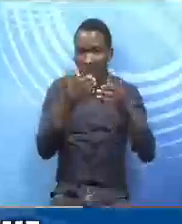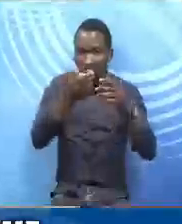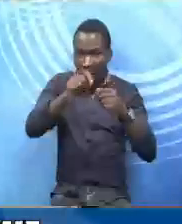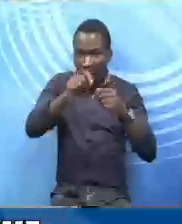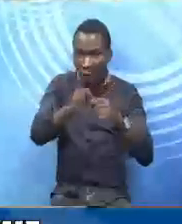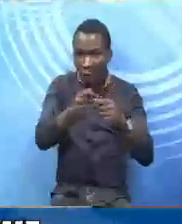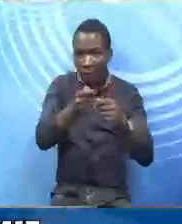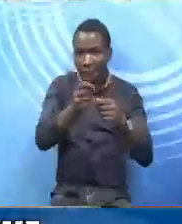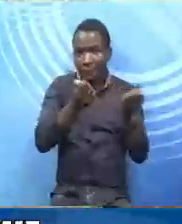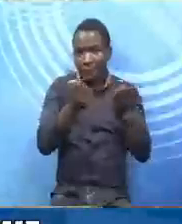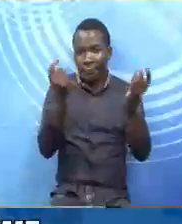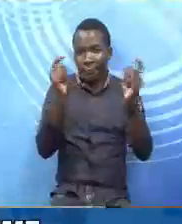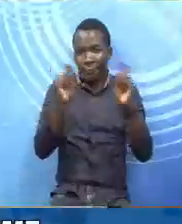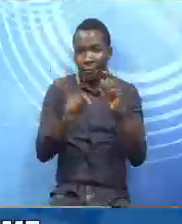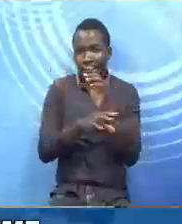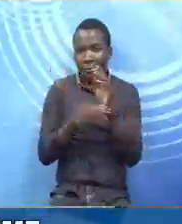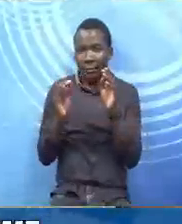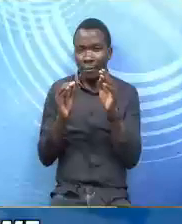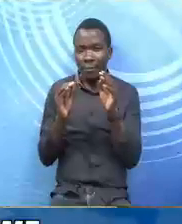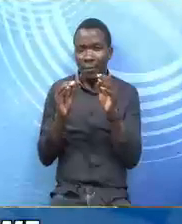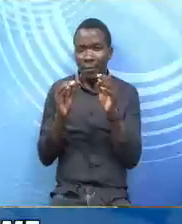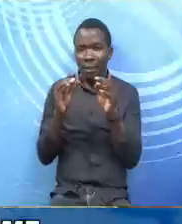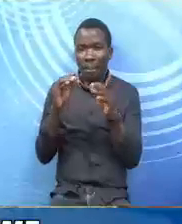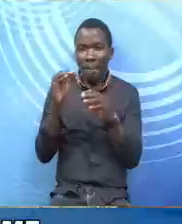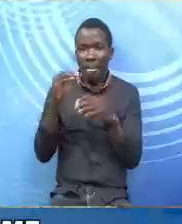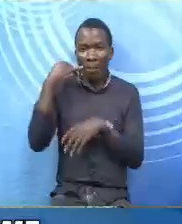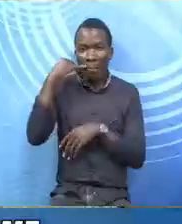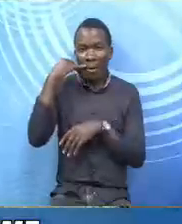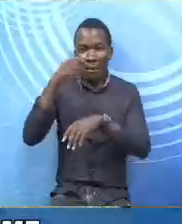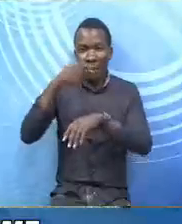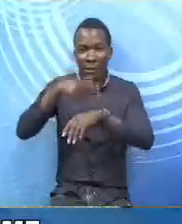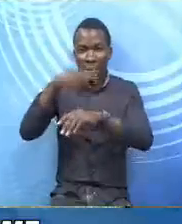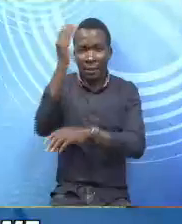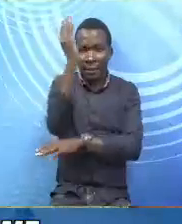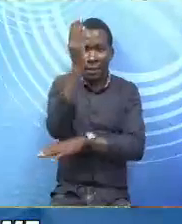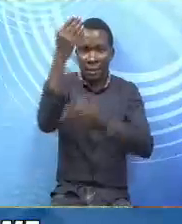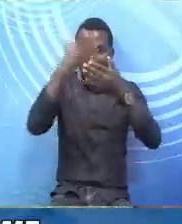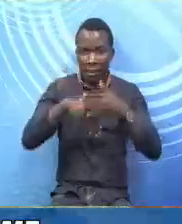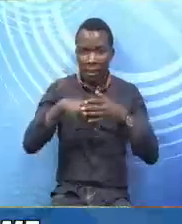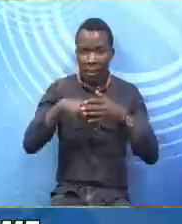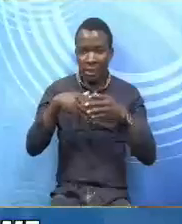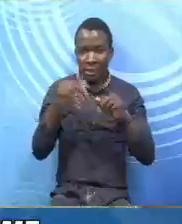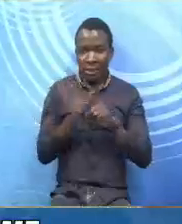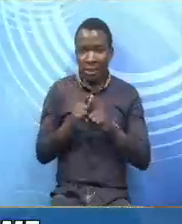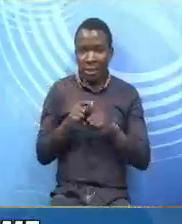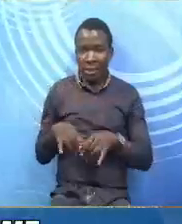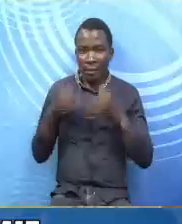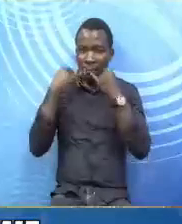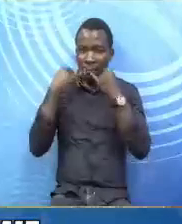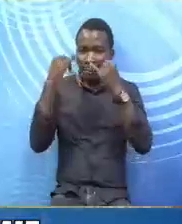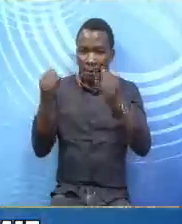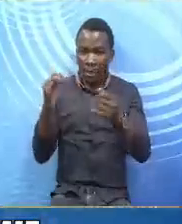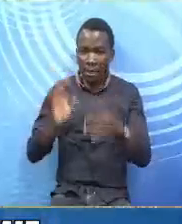kwiba. Abantu magara sata zuzuye nanjye mbimenyesha komite y'umudugudu